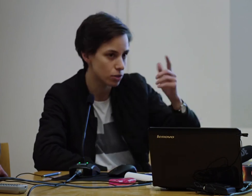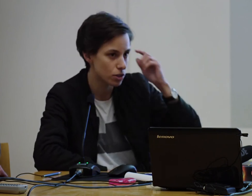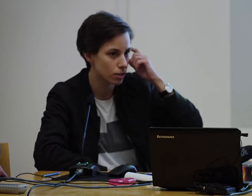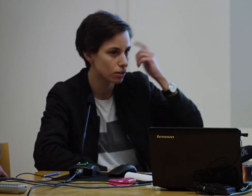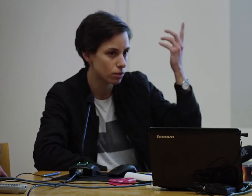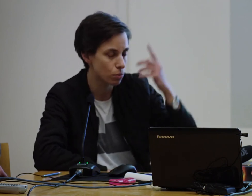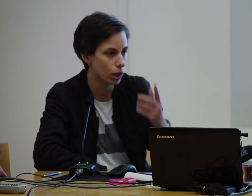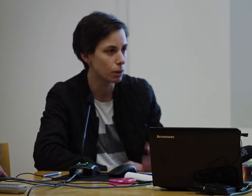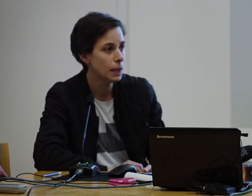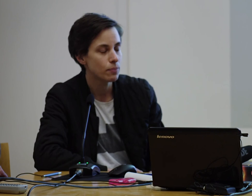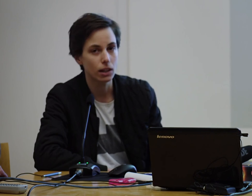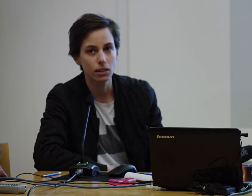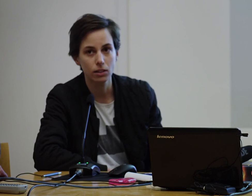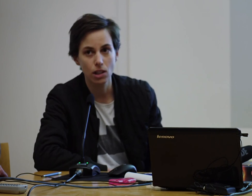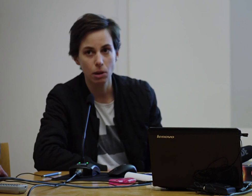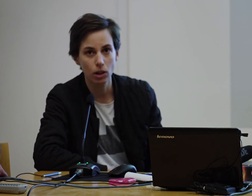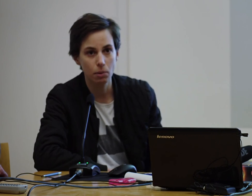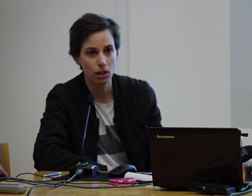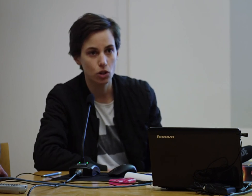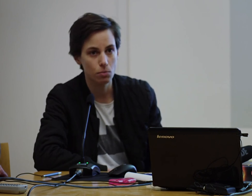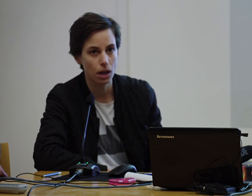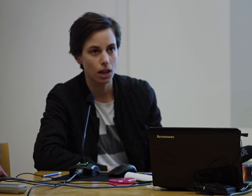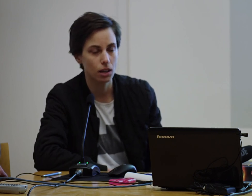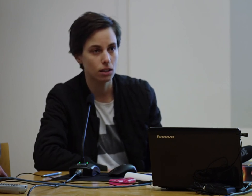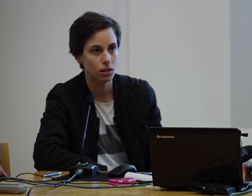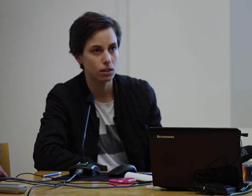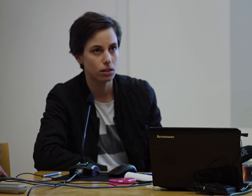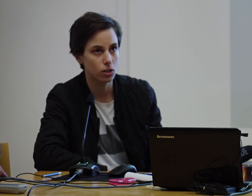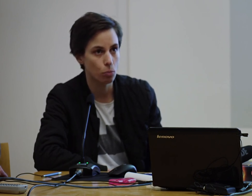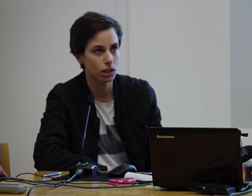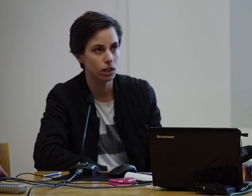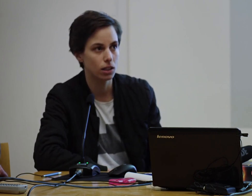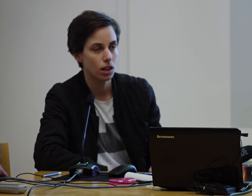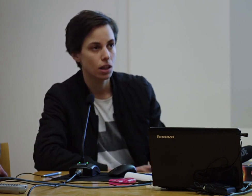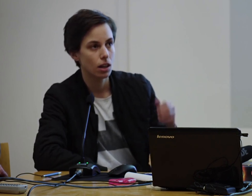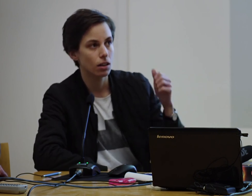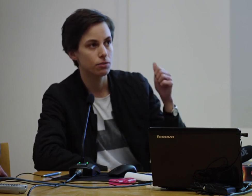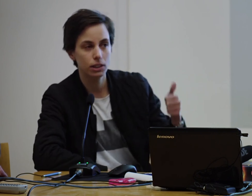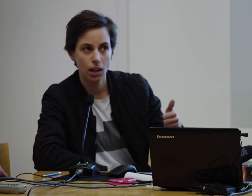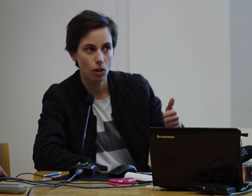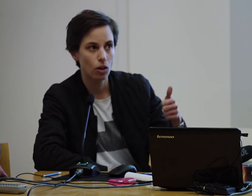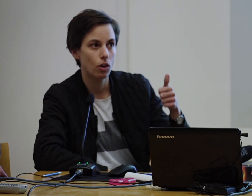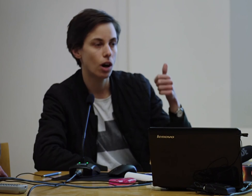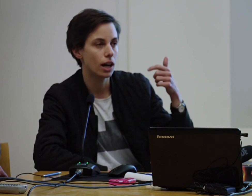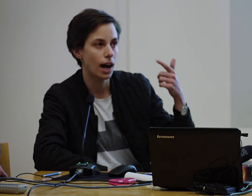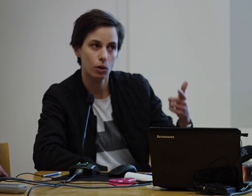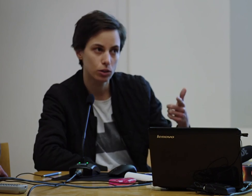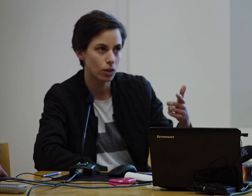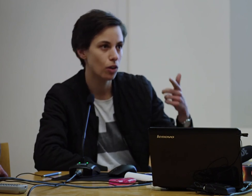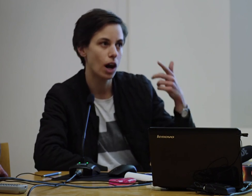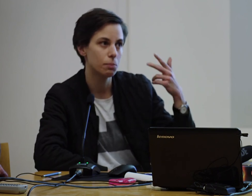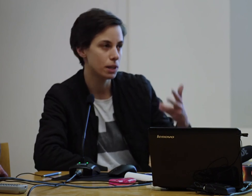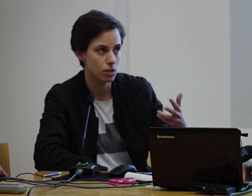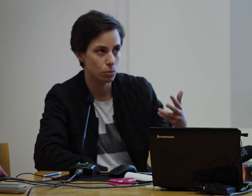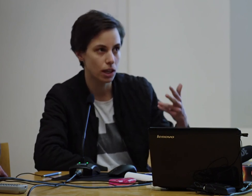ten projekt, neviem, či ste tu boli, ale tak to znamenalo napríklad, že sme robili video, aj